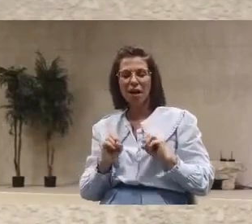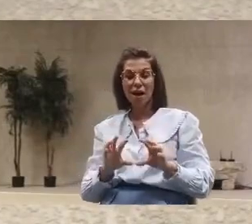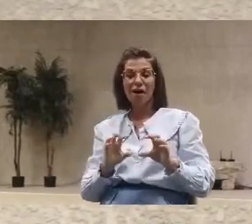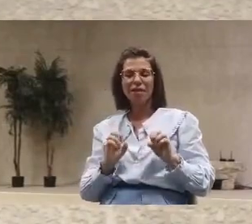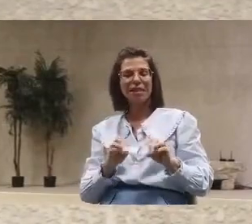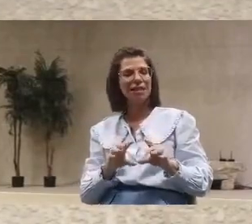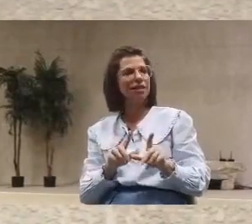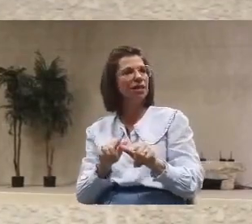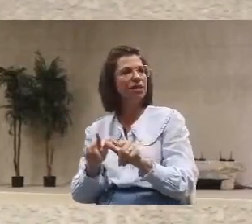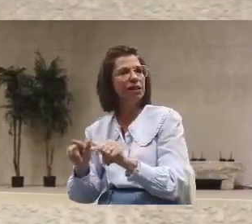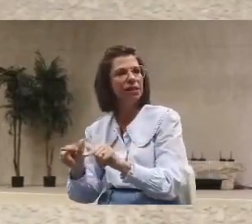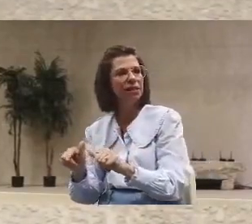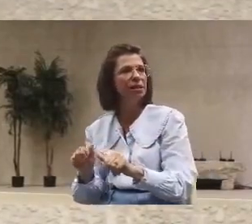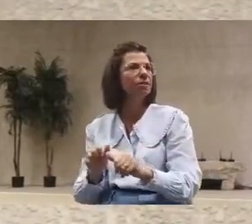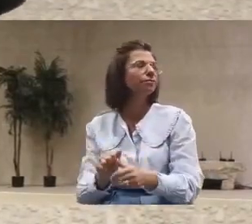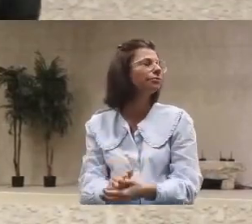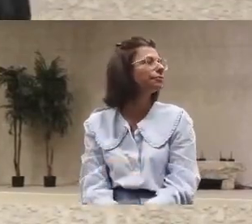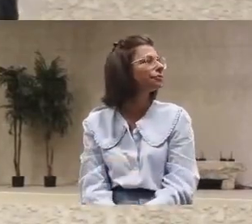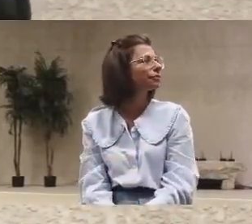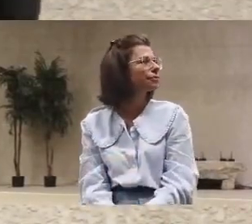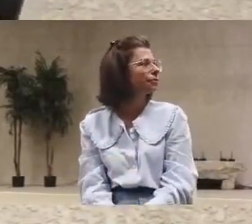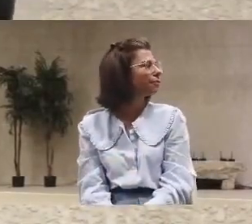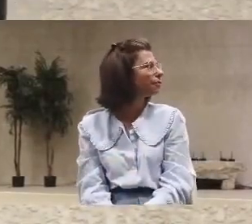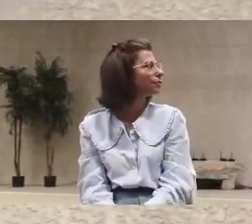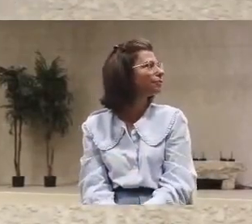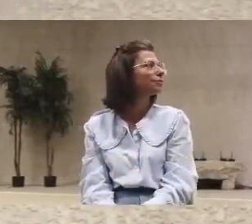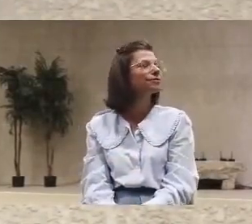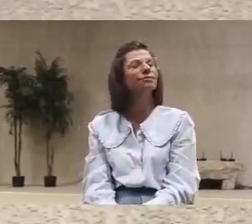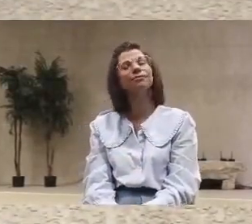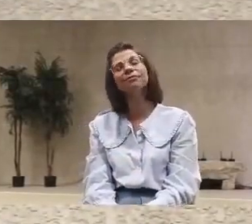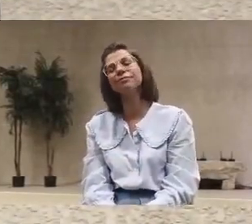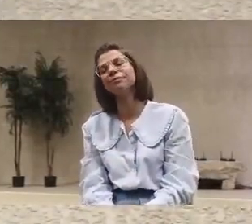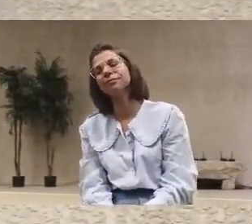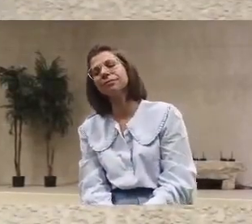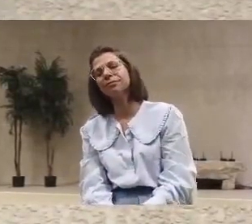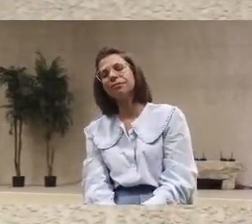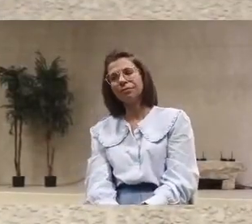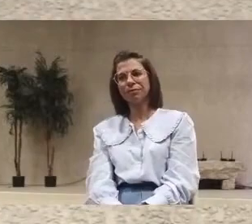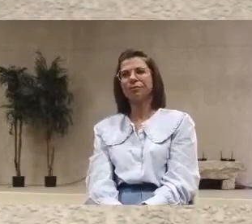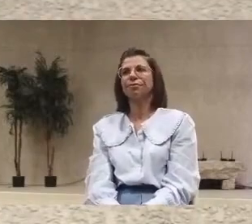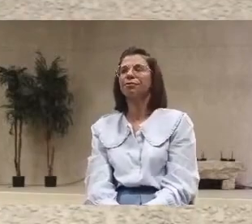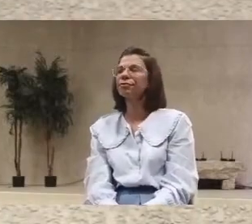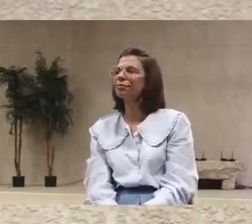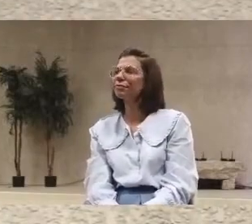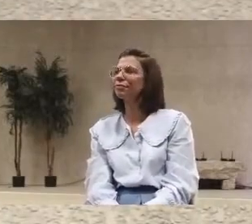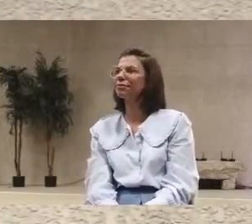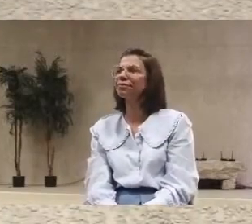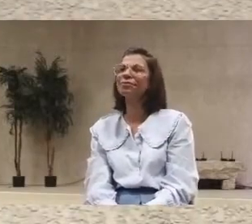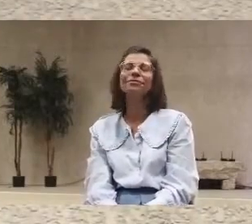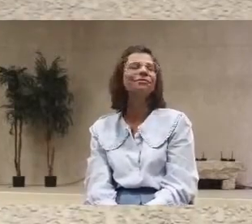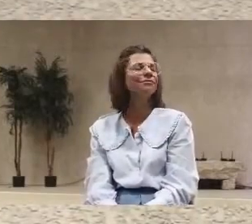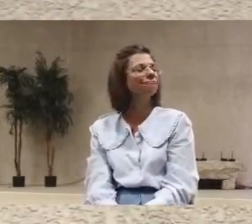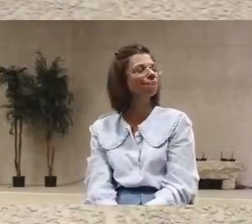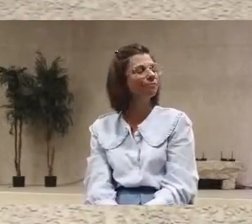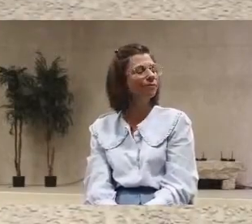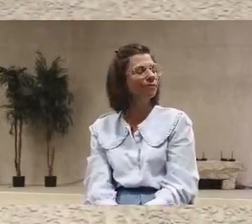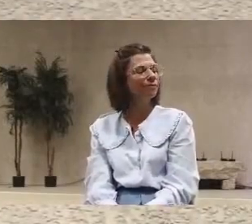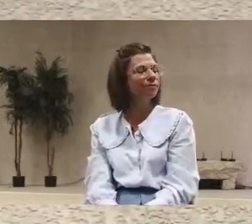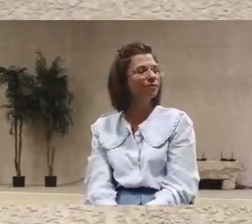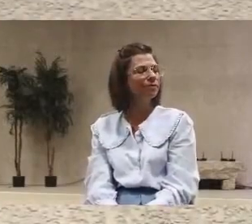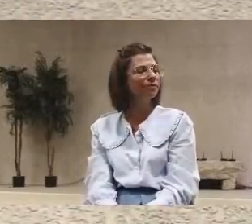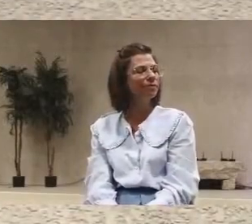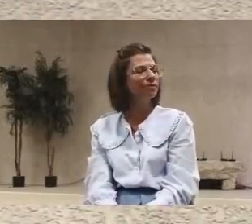Lui-même, vous le montrez, le révélez et continuez ce travail, un verset que nous citons très souvent,